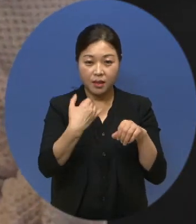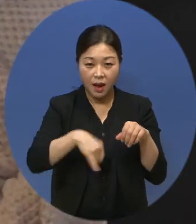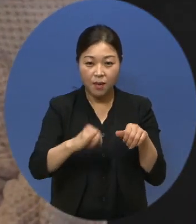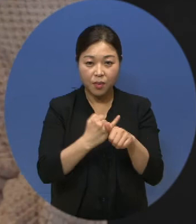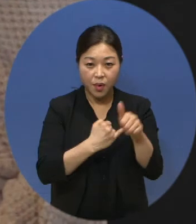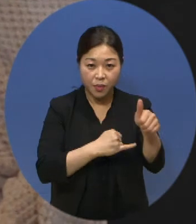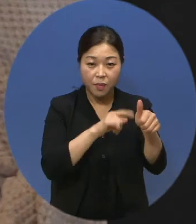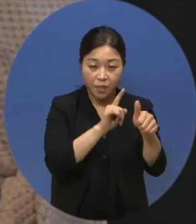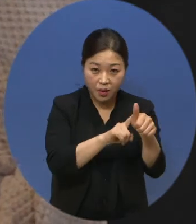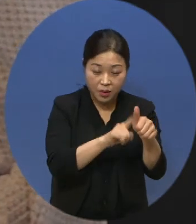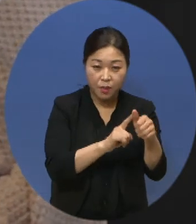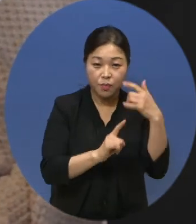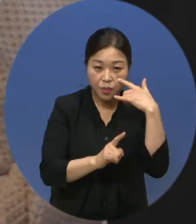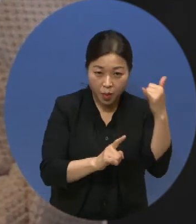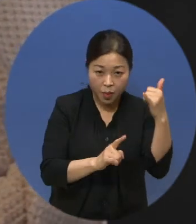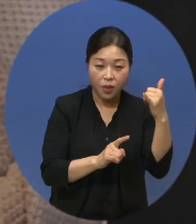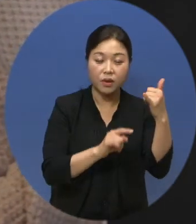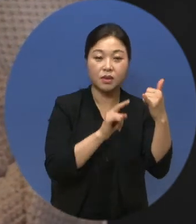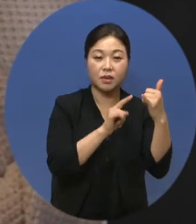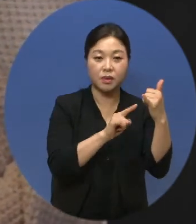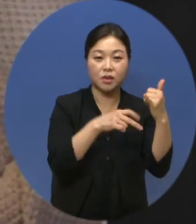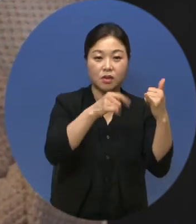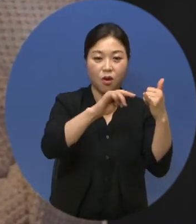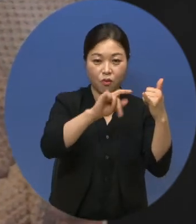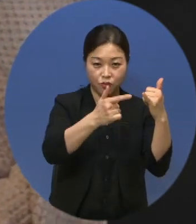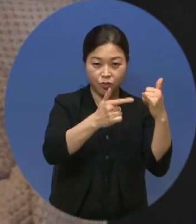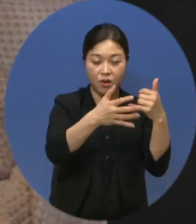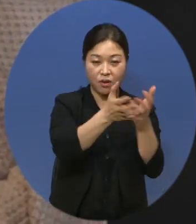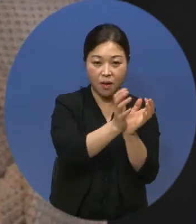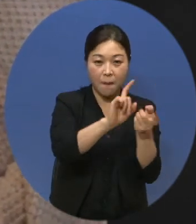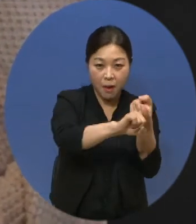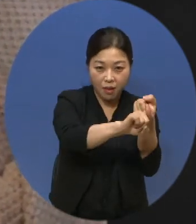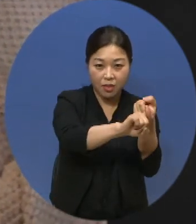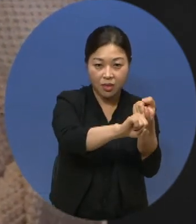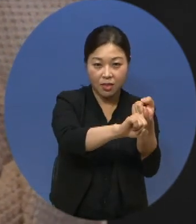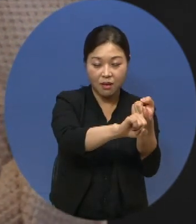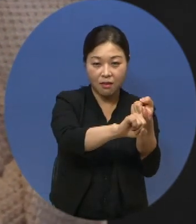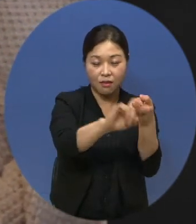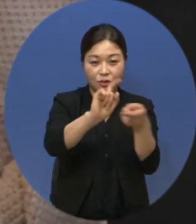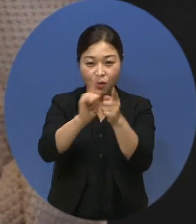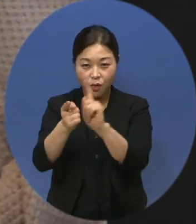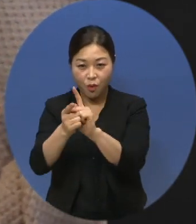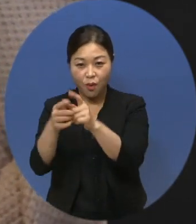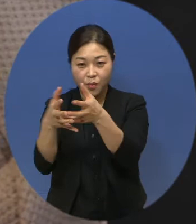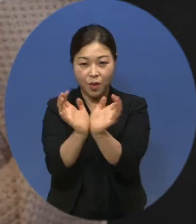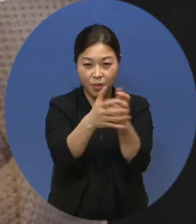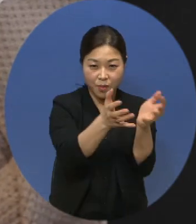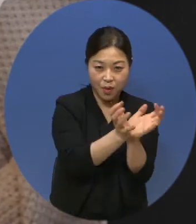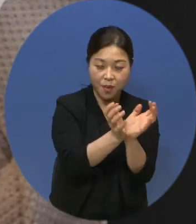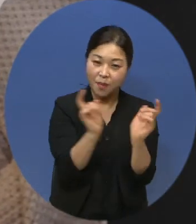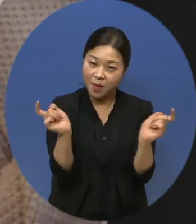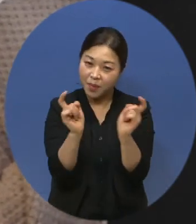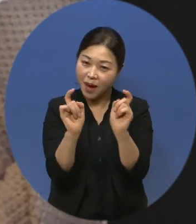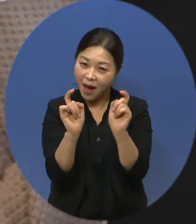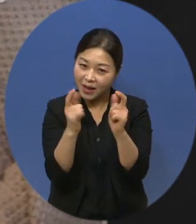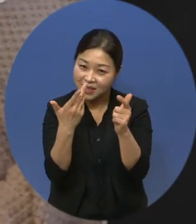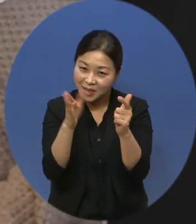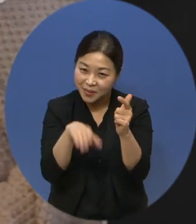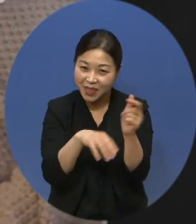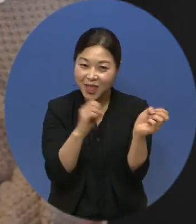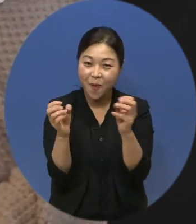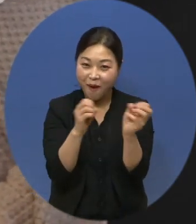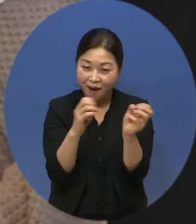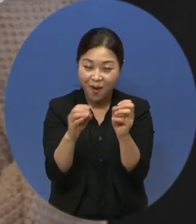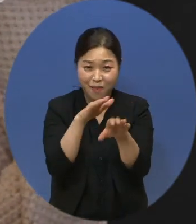배우님들은 이제 성훈 역에 대해서 이제 편을 들어서 서로 이렇게 말다툼이 아닌 그런 대화를